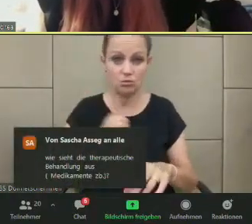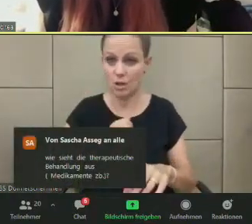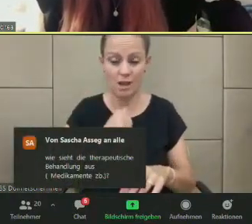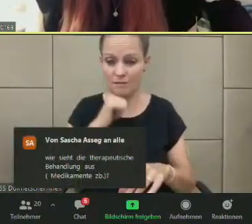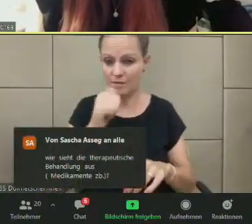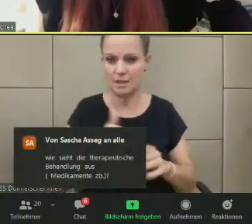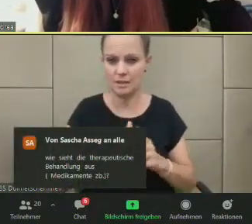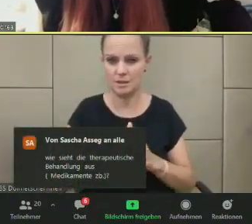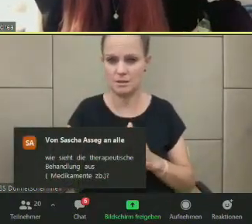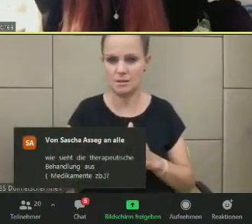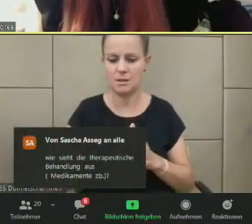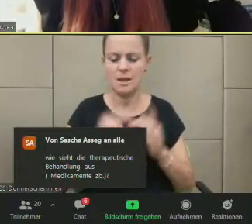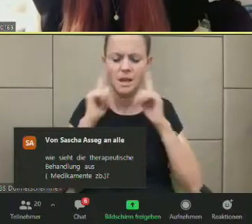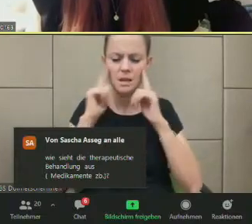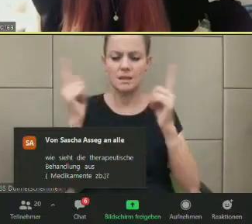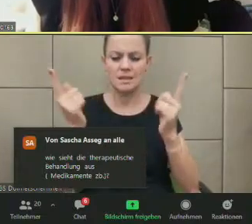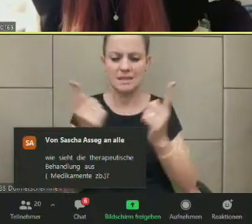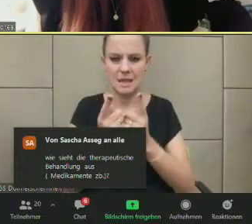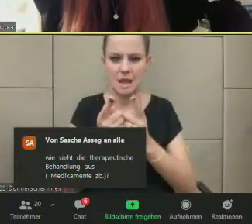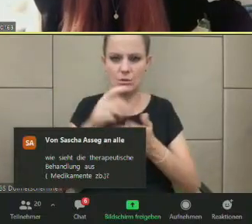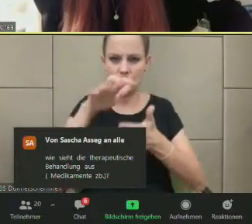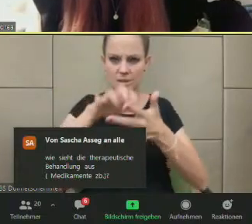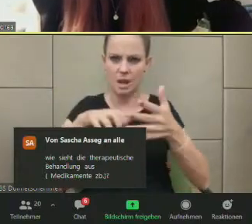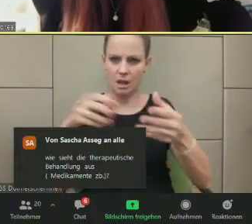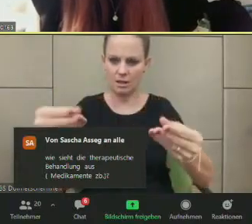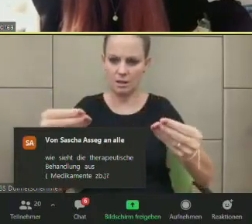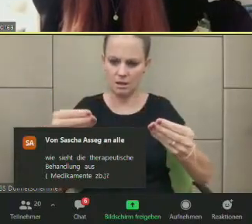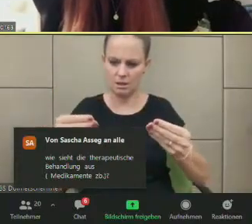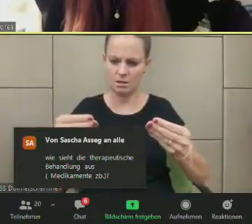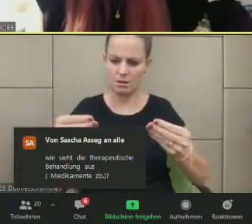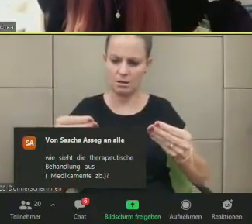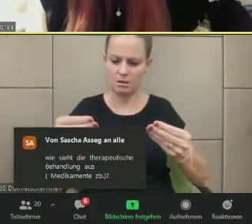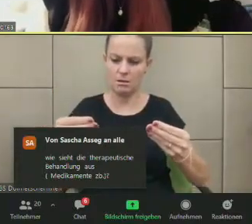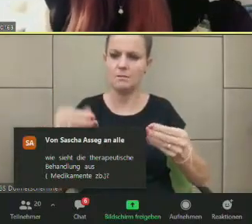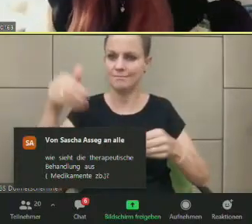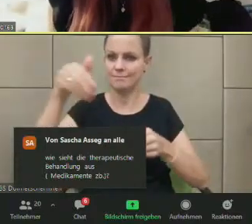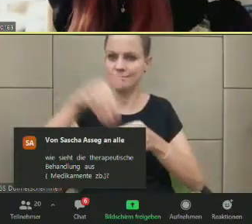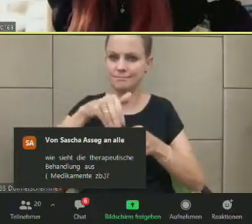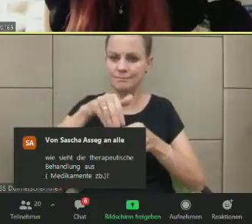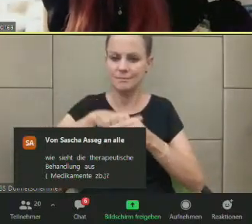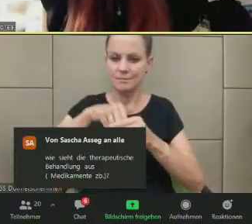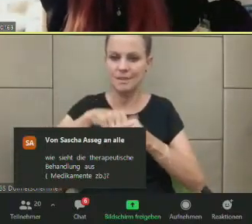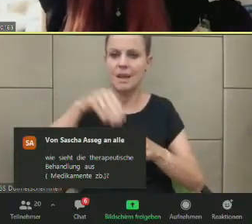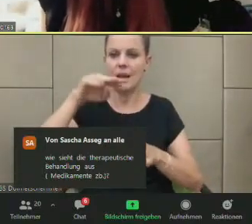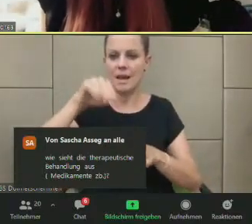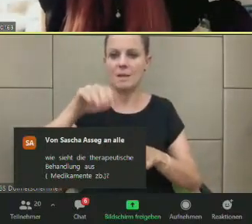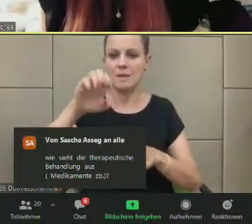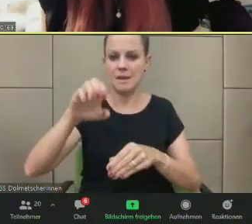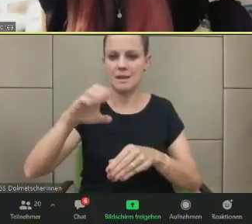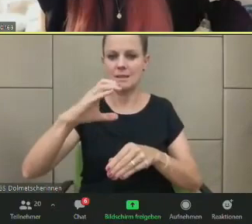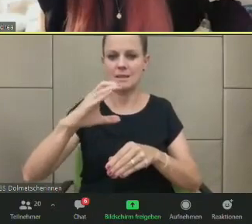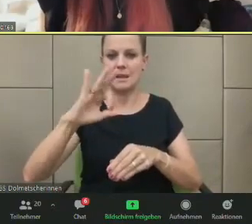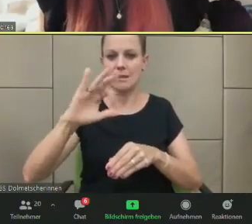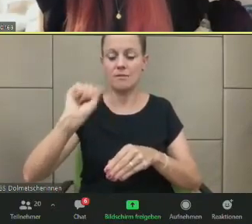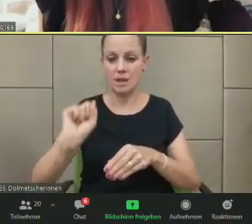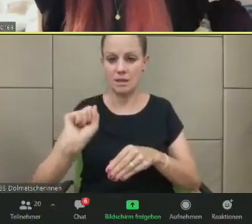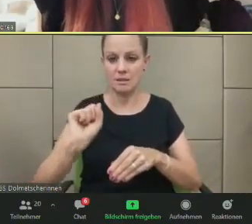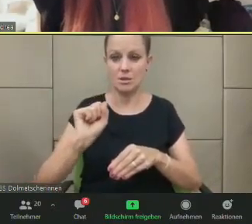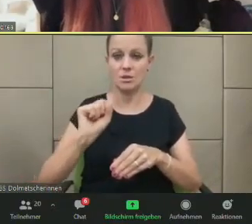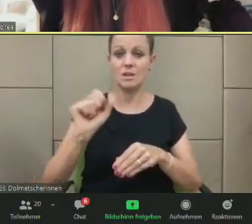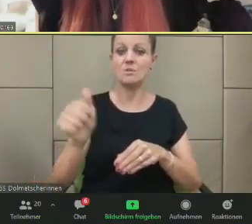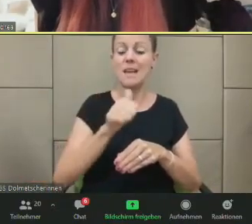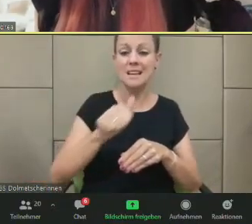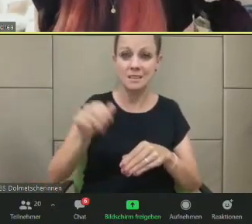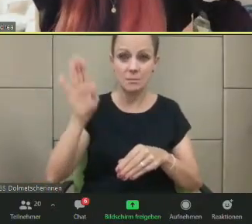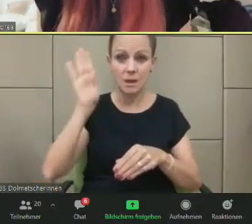fiel mir ein Zeitungsartikel in die Hände und in dem Zeitungsartikel ging es um ME/CFS. Und da habe ich zum ersten Mal davon